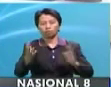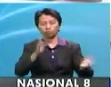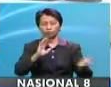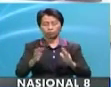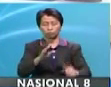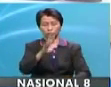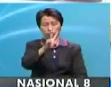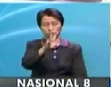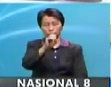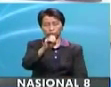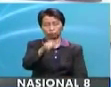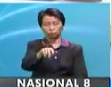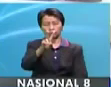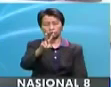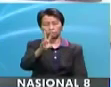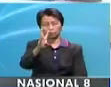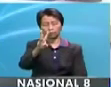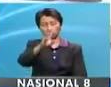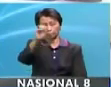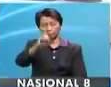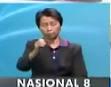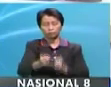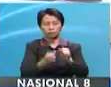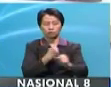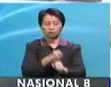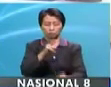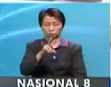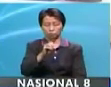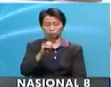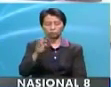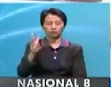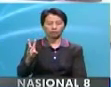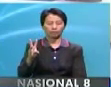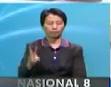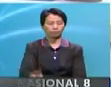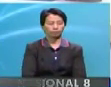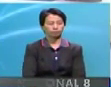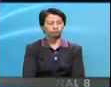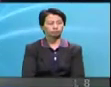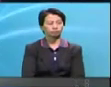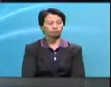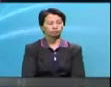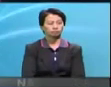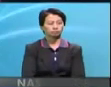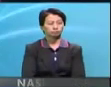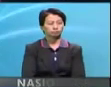hanya 20.6% pada tahun 2006.